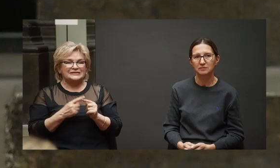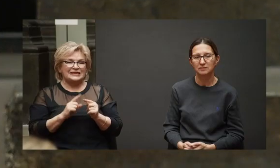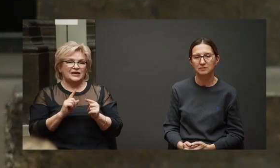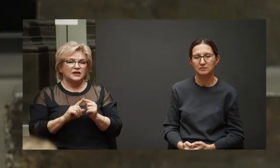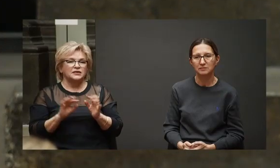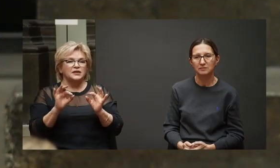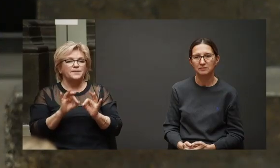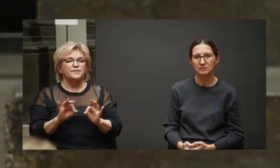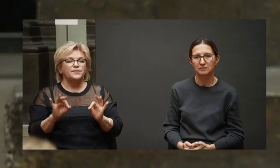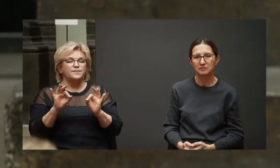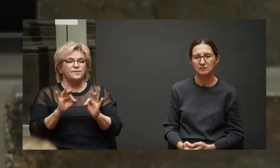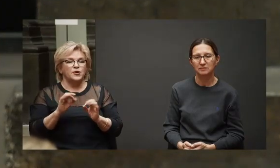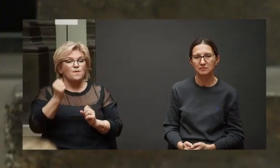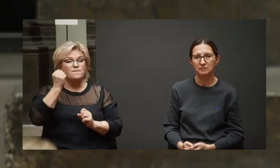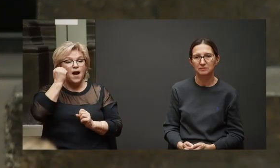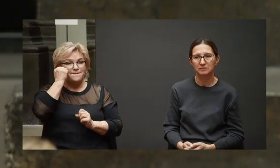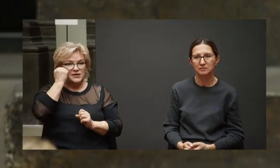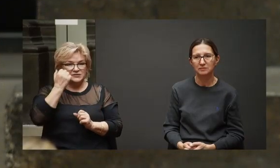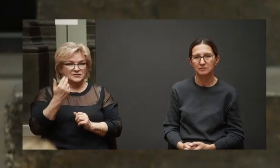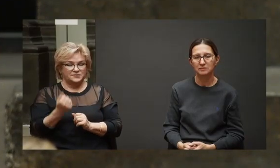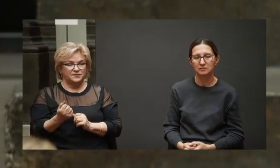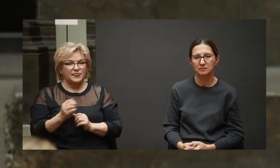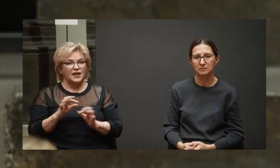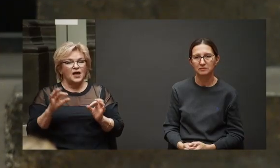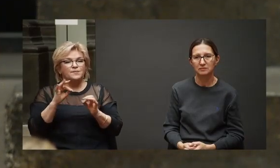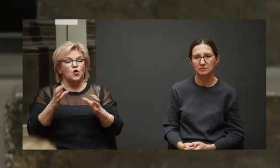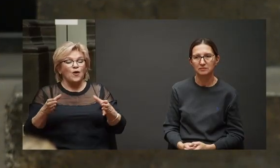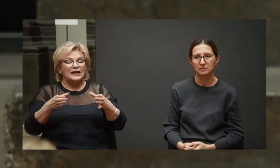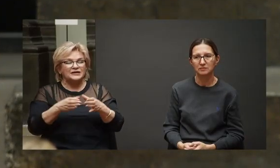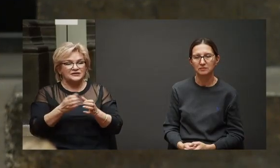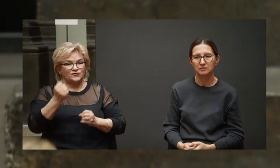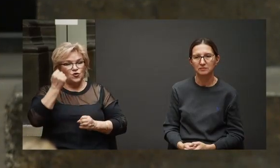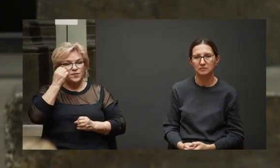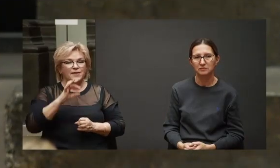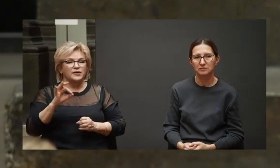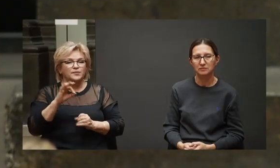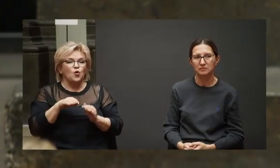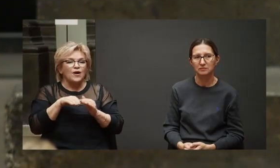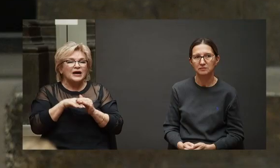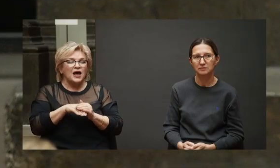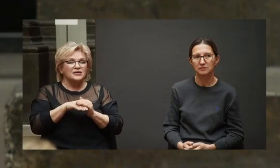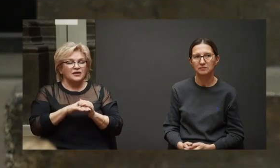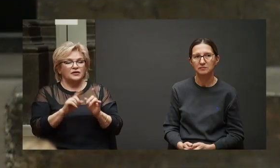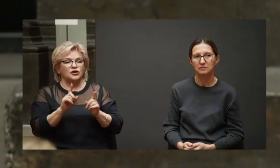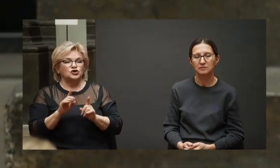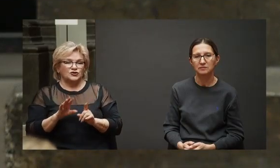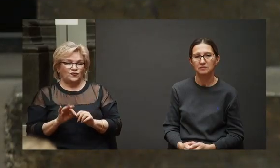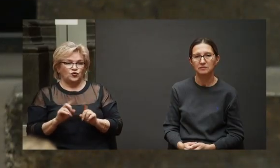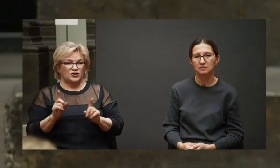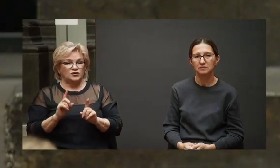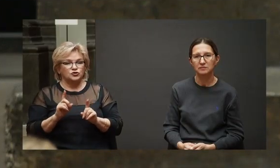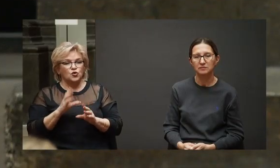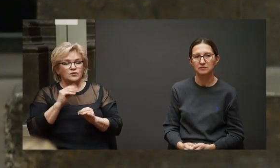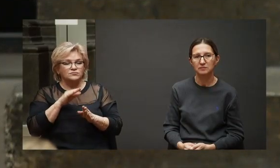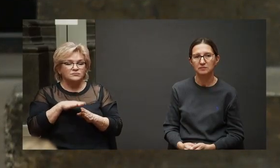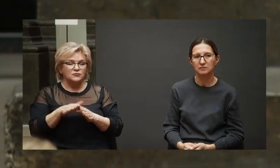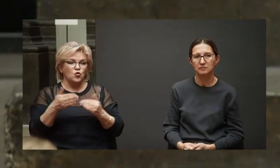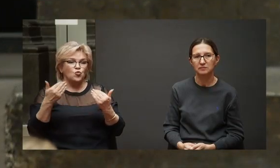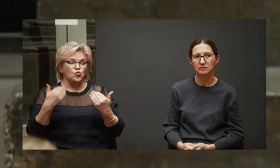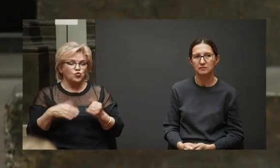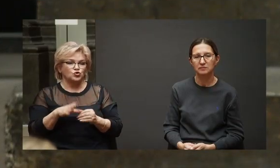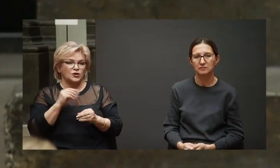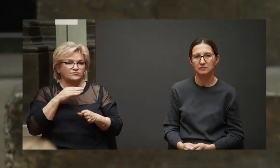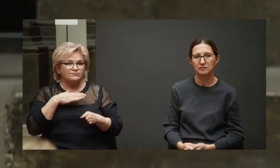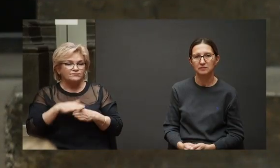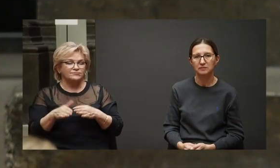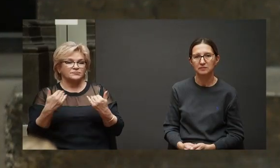про память. Ну, про коллективную память, про хранение чего-то, да, что состоялось, уже